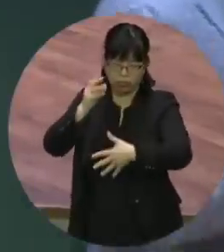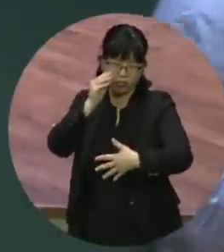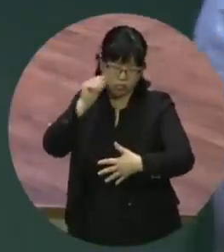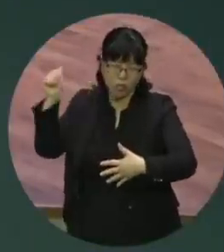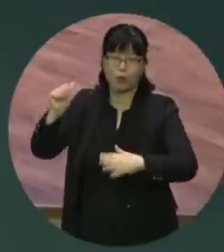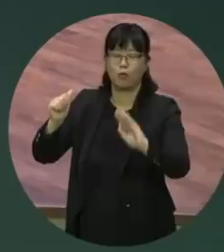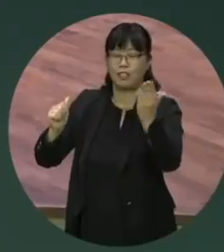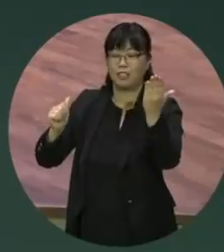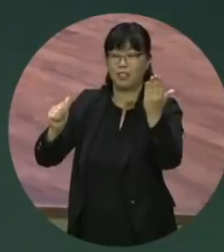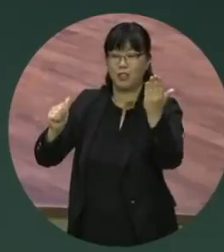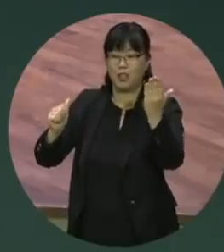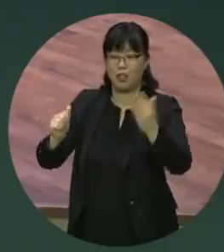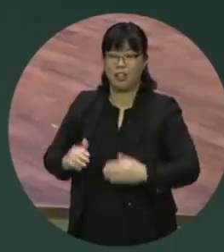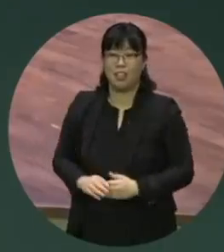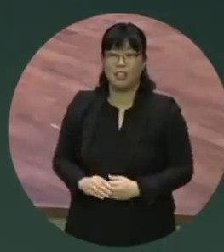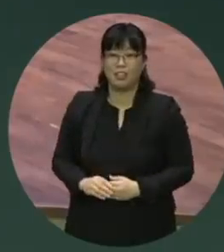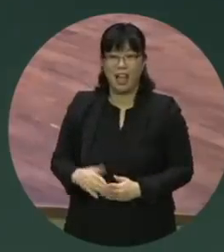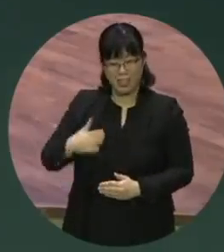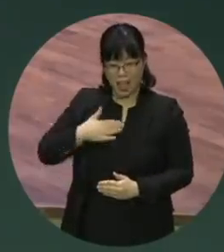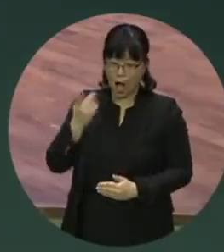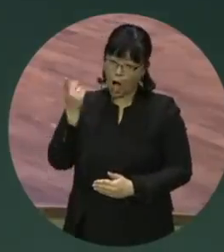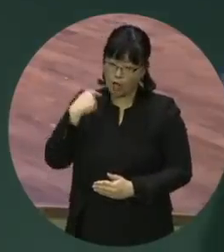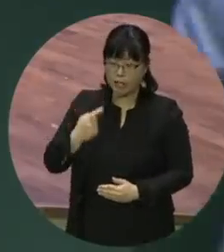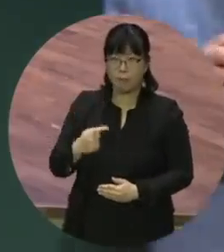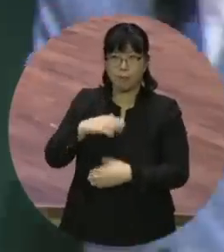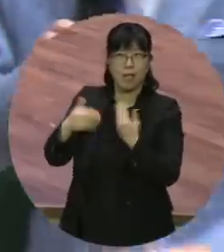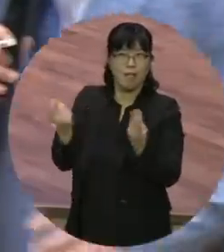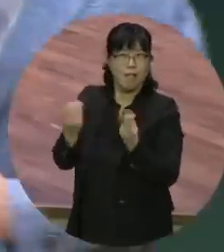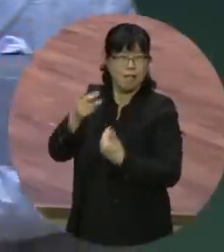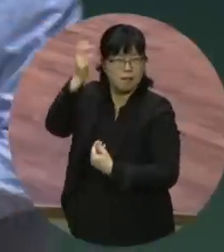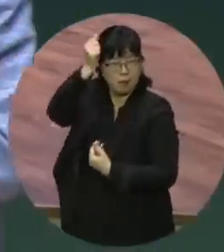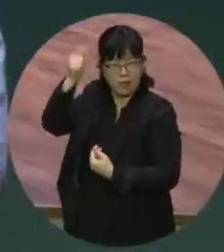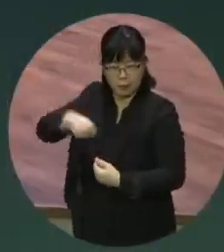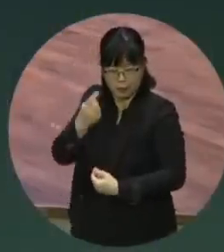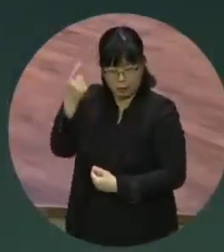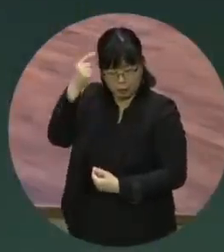내일부터 내가 요걸 어제 외웠거든. 그래서